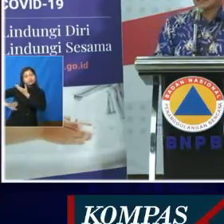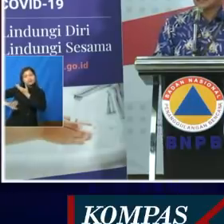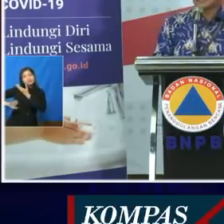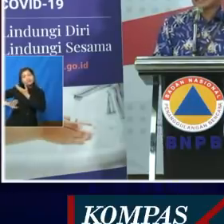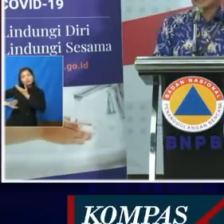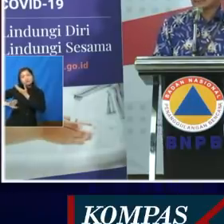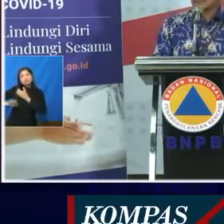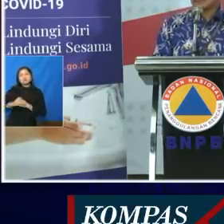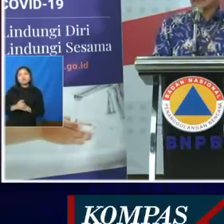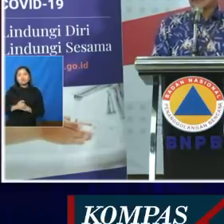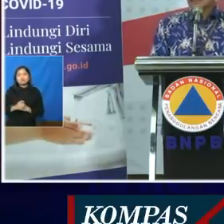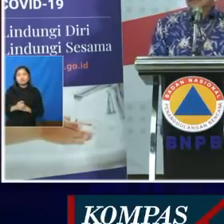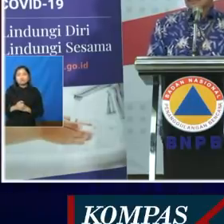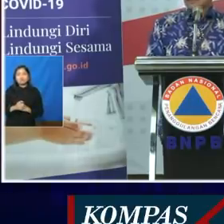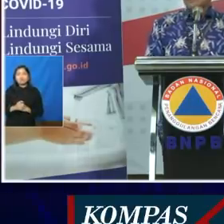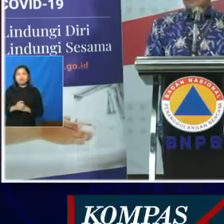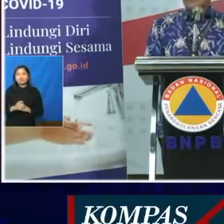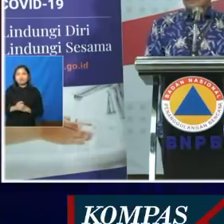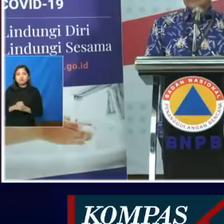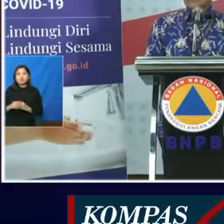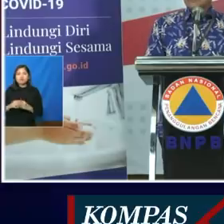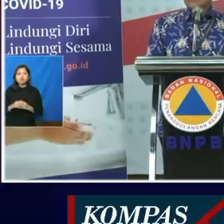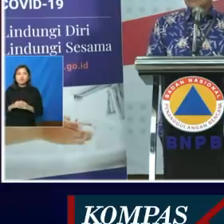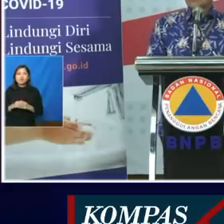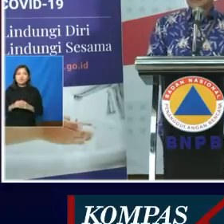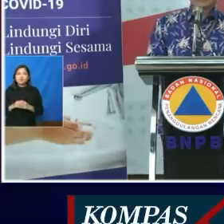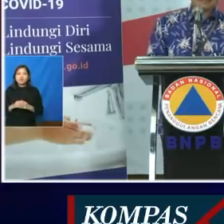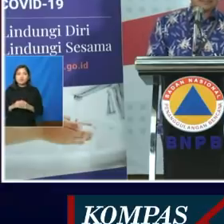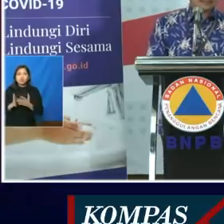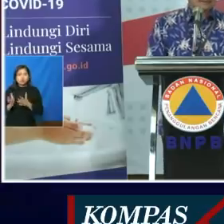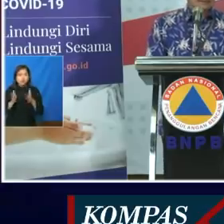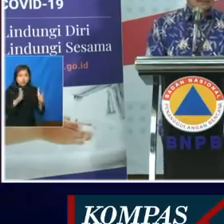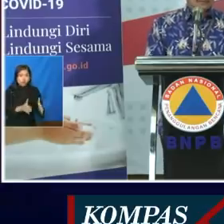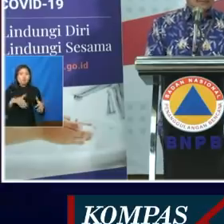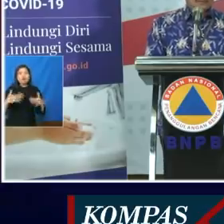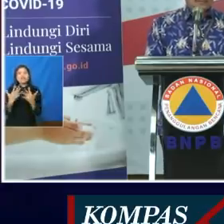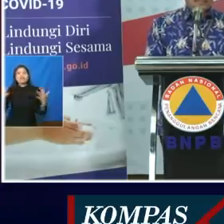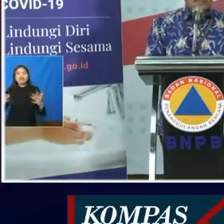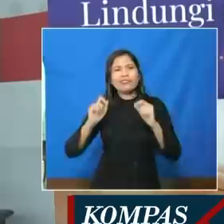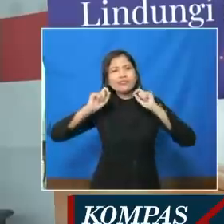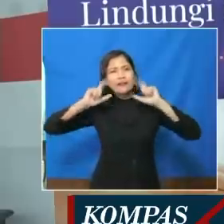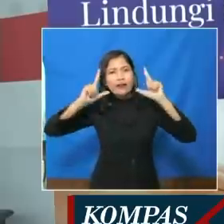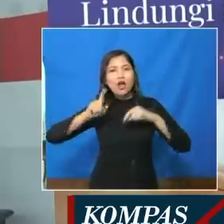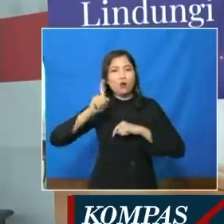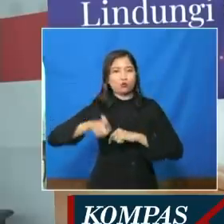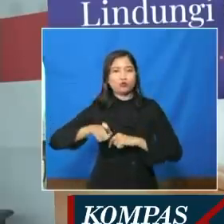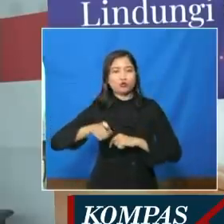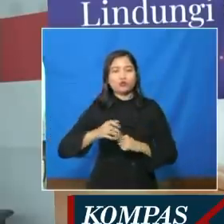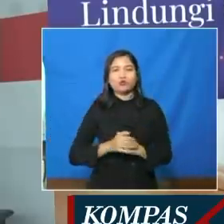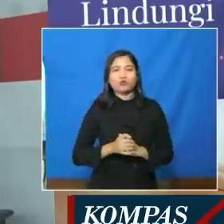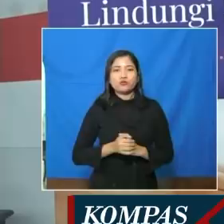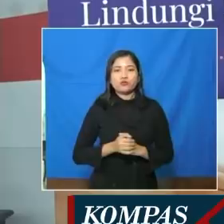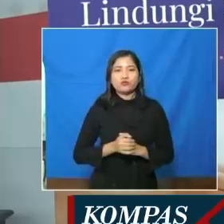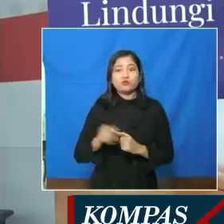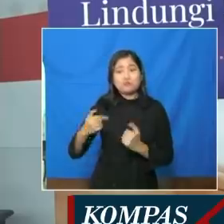semakin banyak menemukan kasus ini yang kedua adalah kesadaran di seluruh masyarakat bahwa mereka sekarang semakin